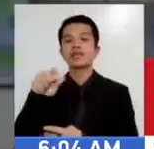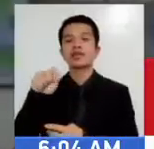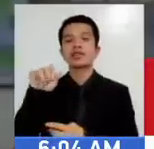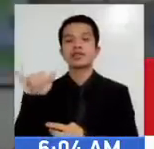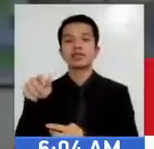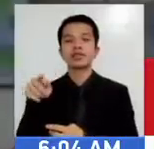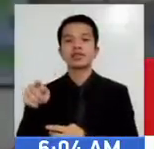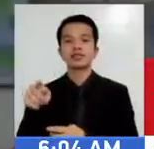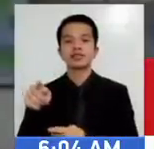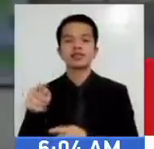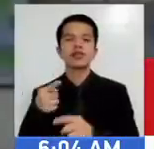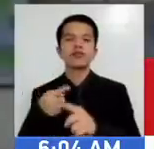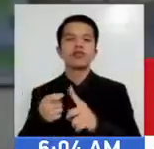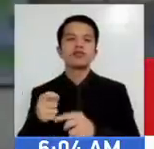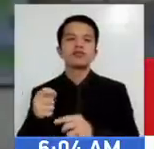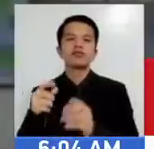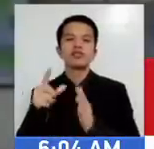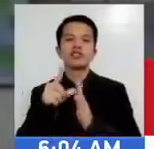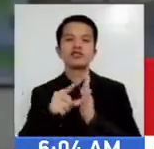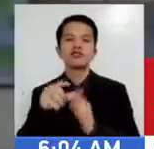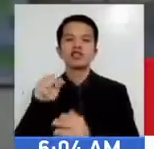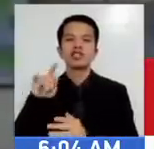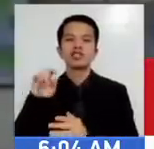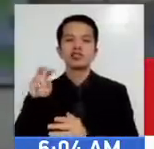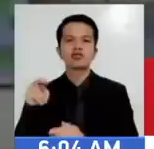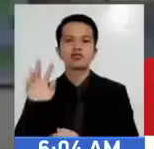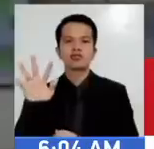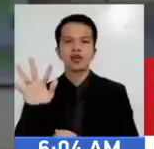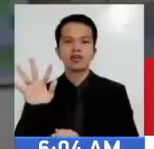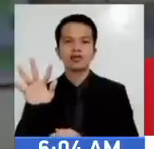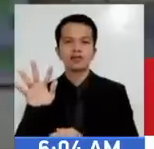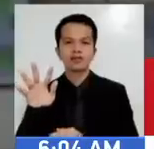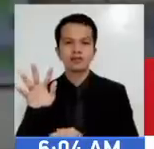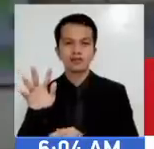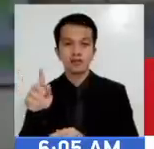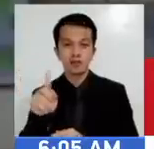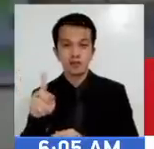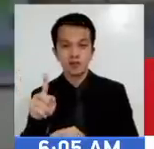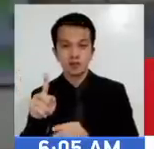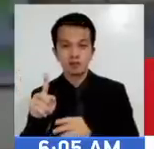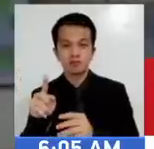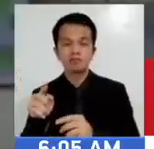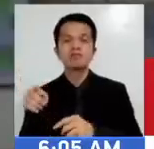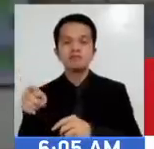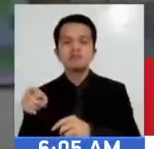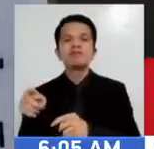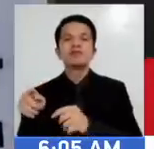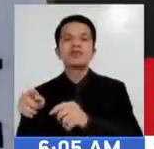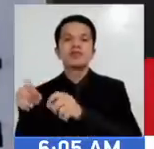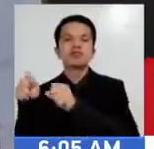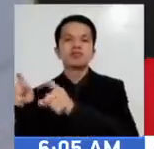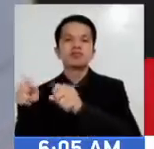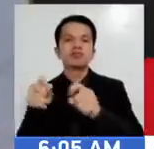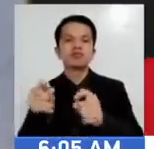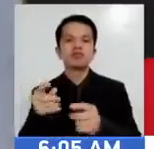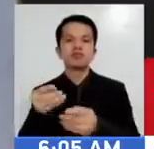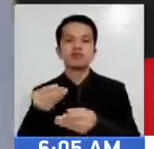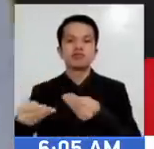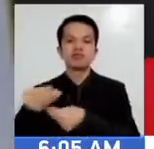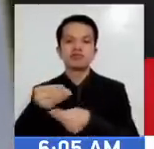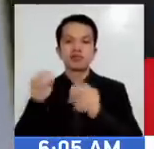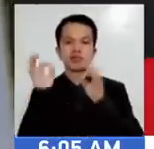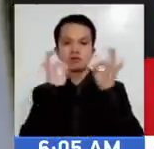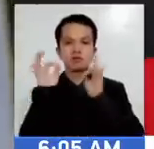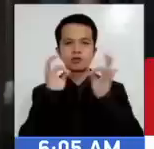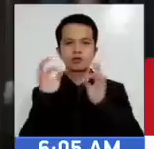yung kasong pagtutulak ng illegal na droga under ng RA 9165. Maharap ang suspect sa